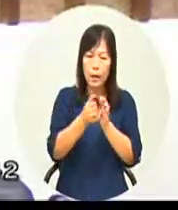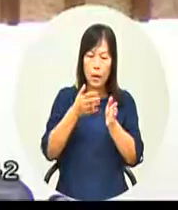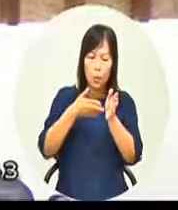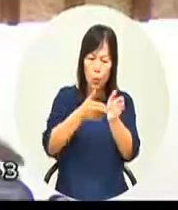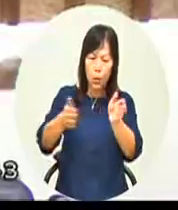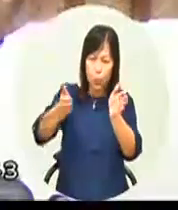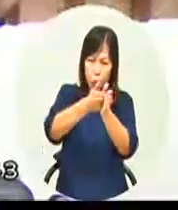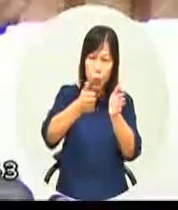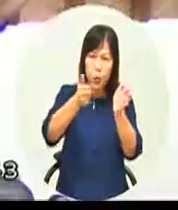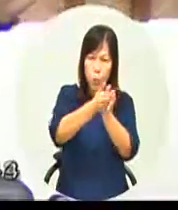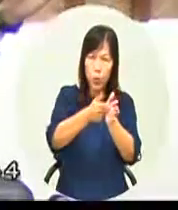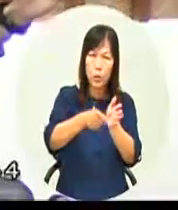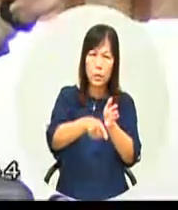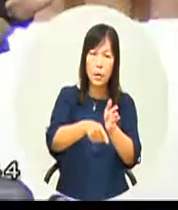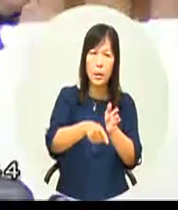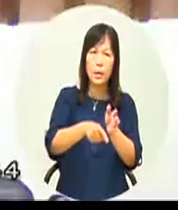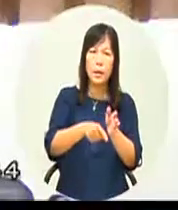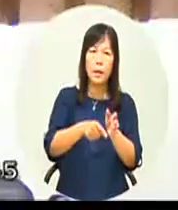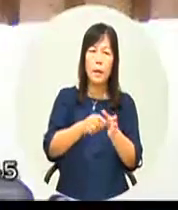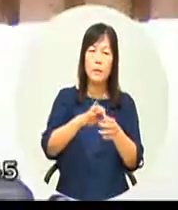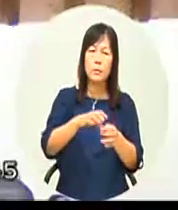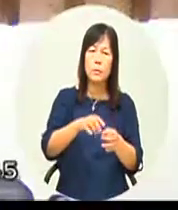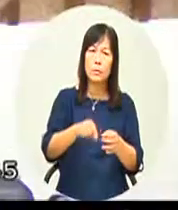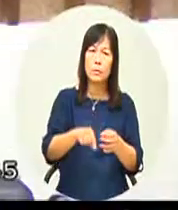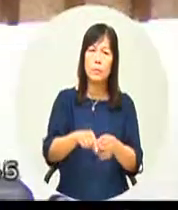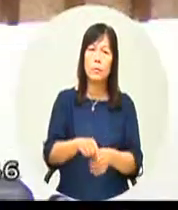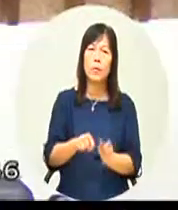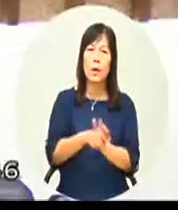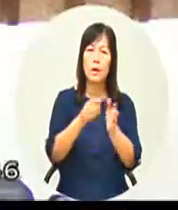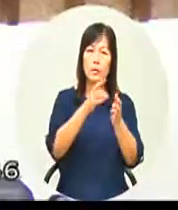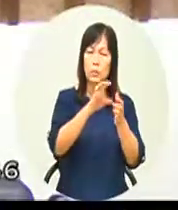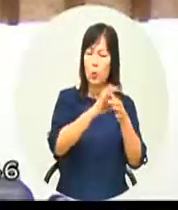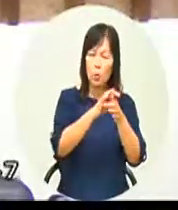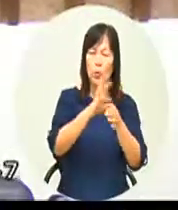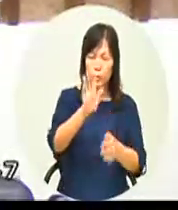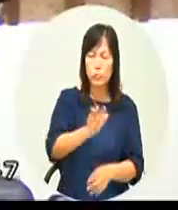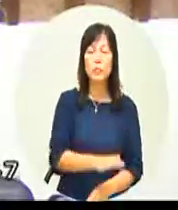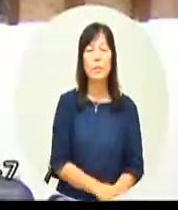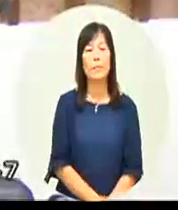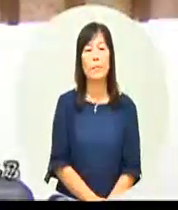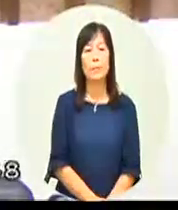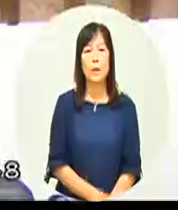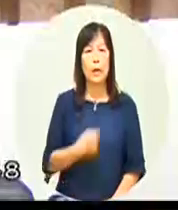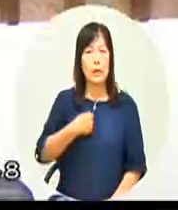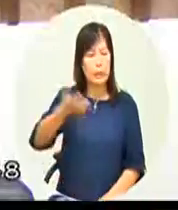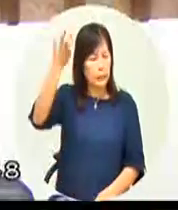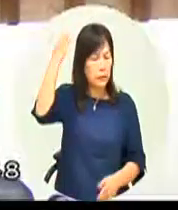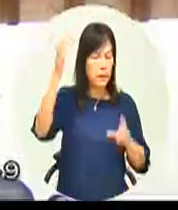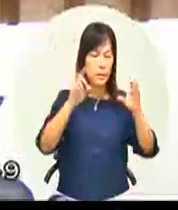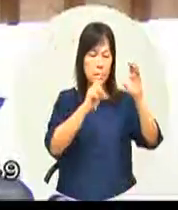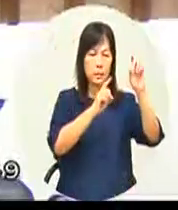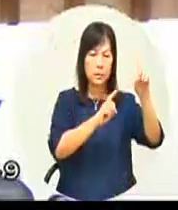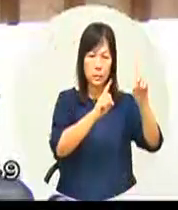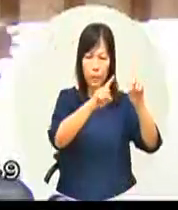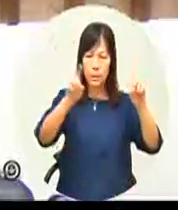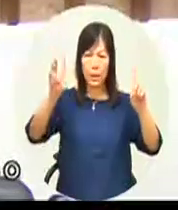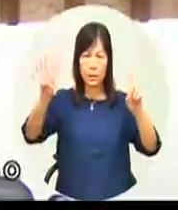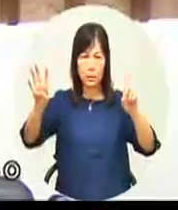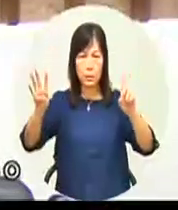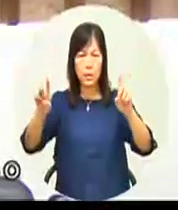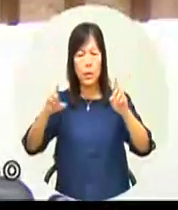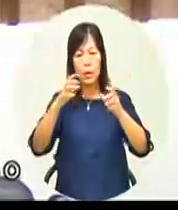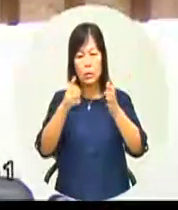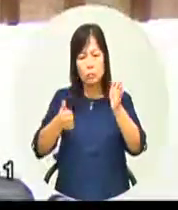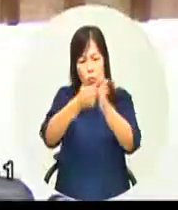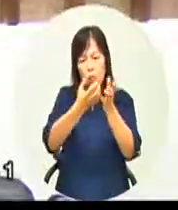这个运量跟我们的这个是有关系的哈，你看，较早西1到西4没有人做嘛，但是你现在